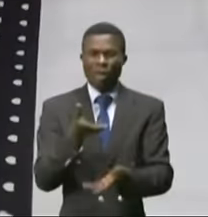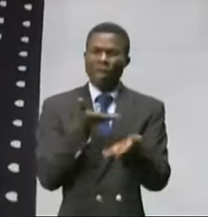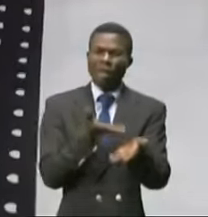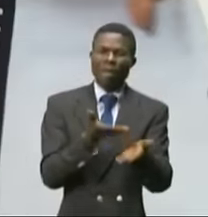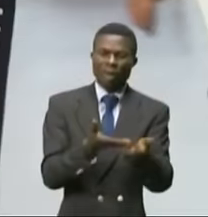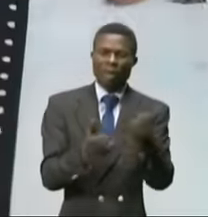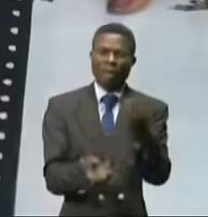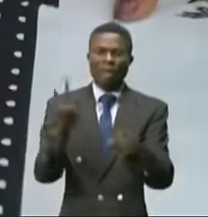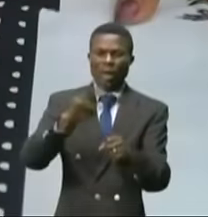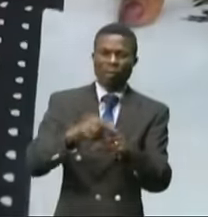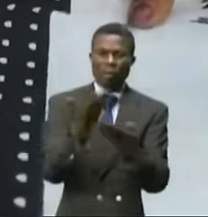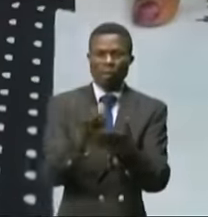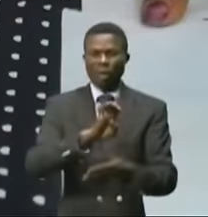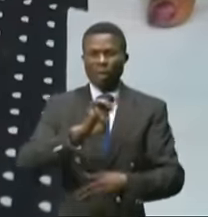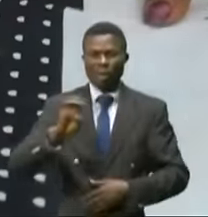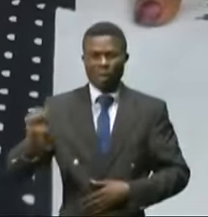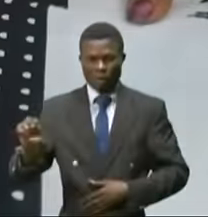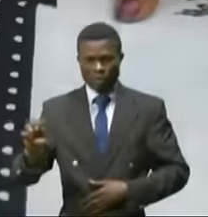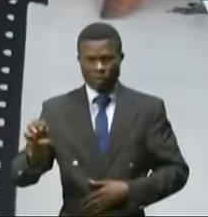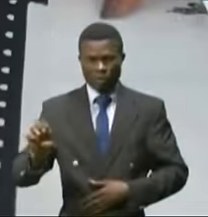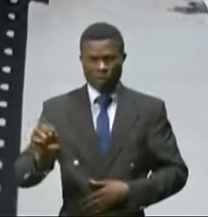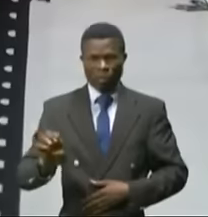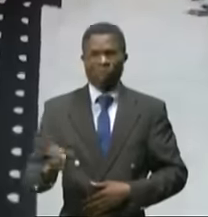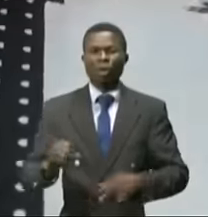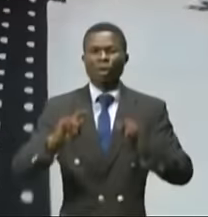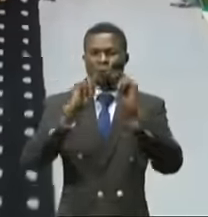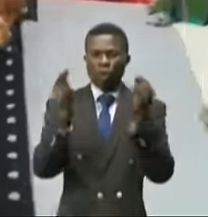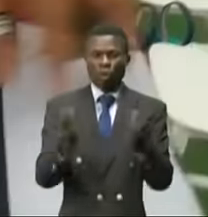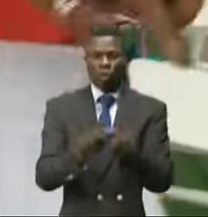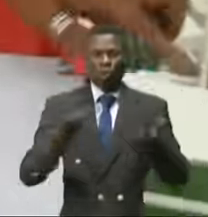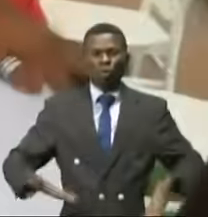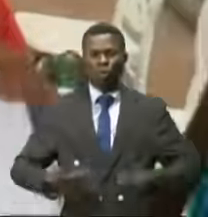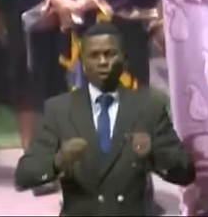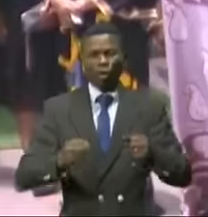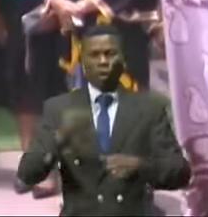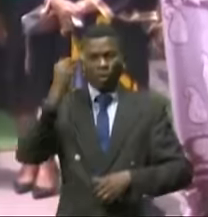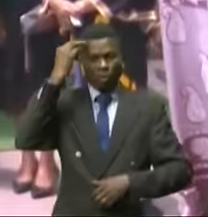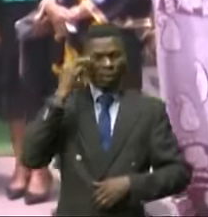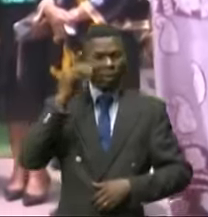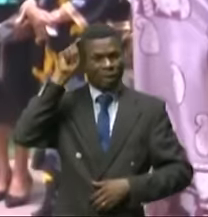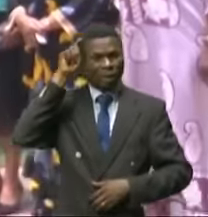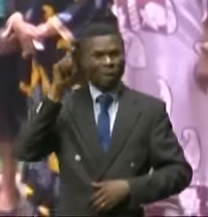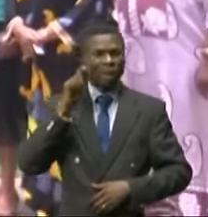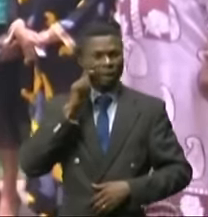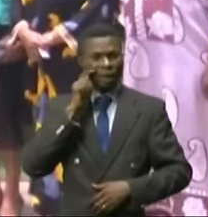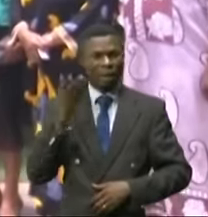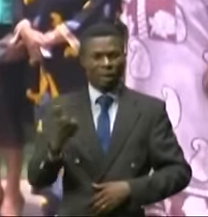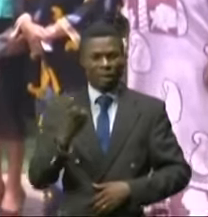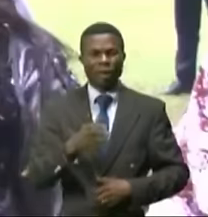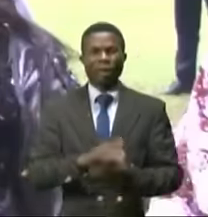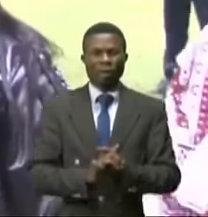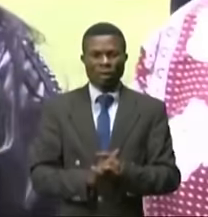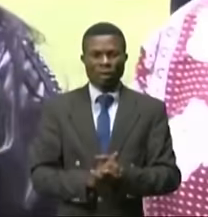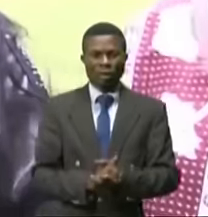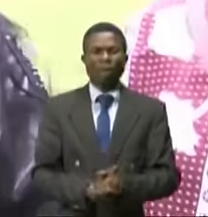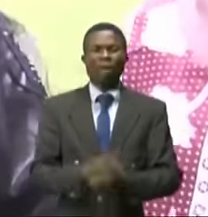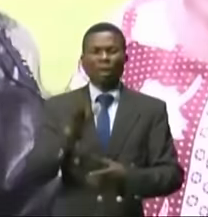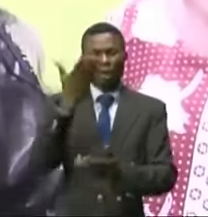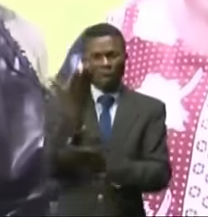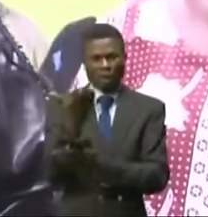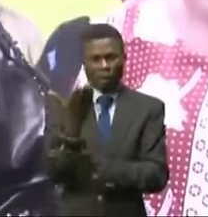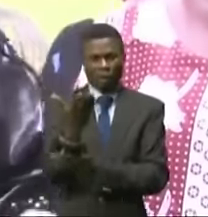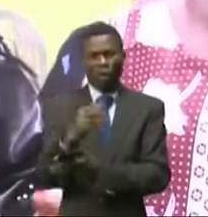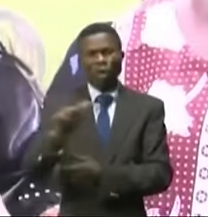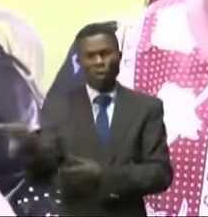les victimes de l'Est. Élan des solidarités salué par la patronne du genre, Mireille Massangoubi Bimuloko, qui en appelle